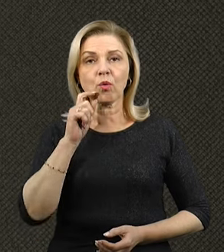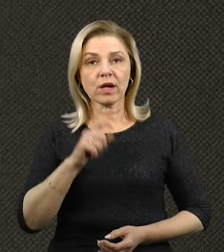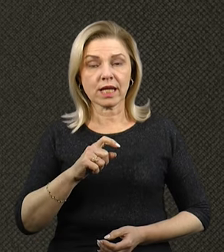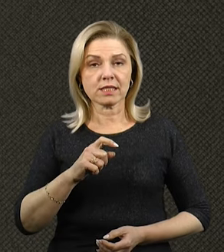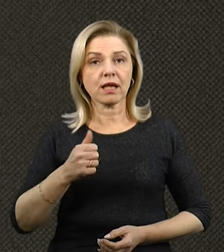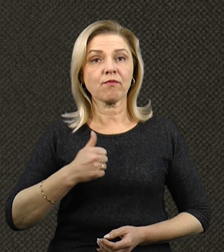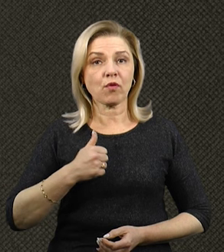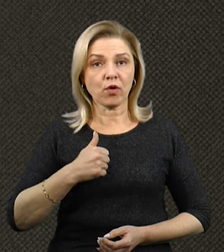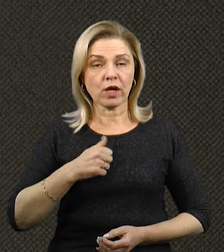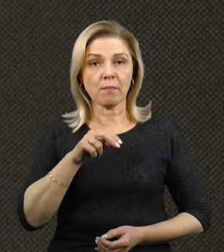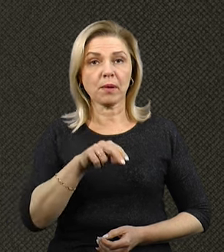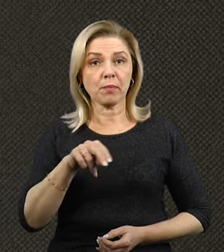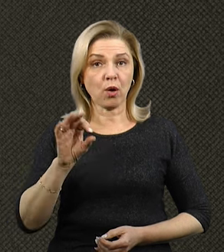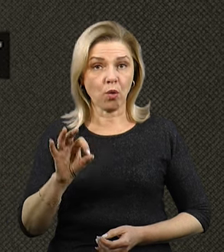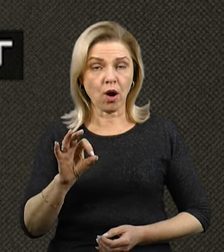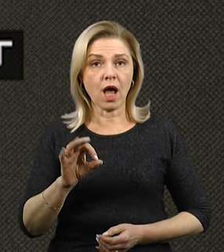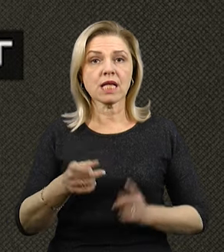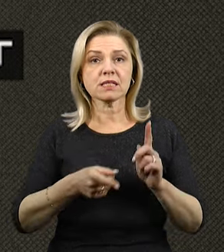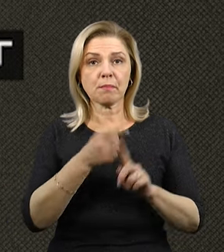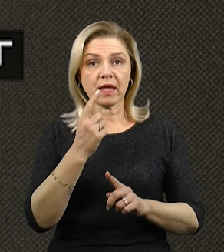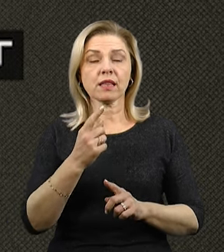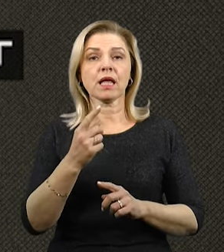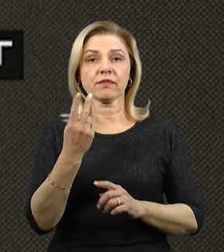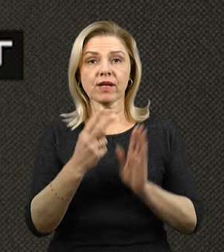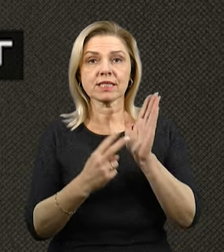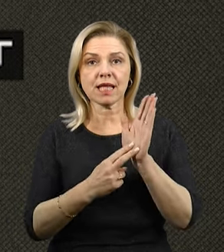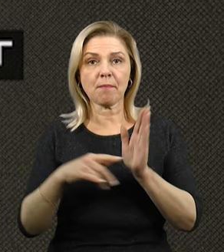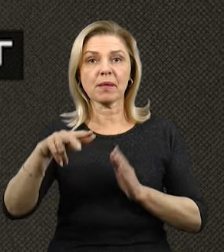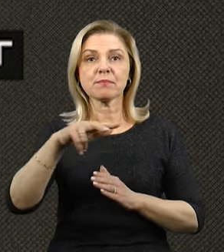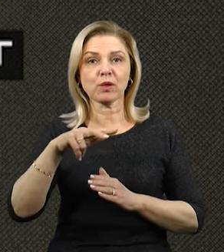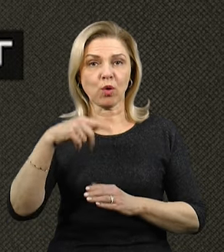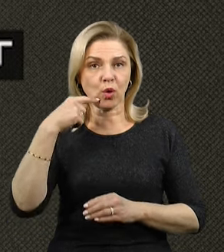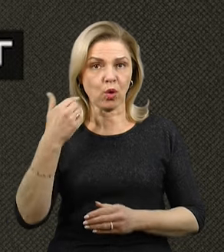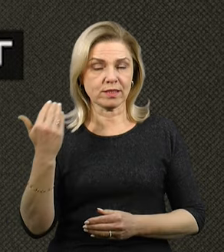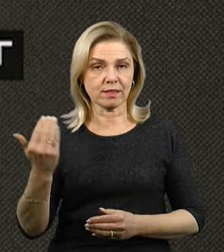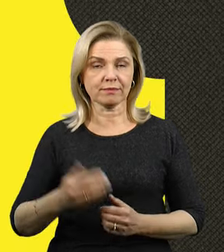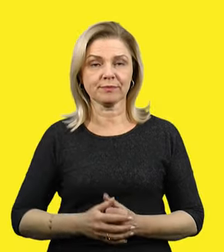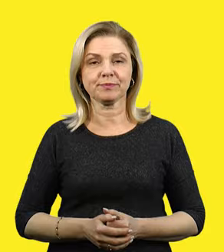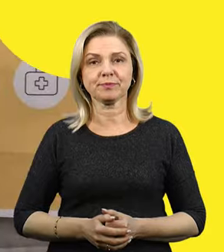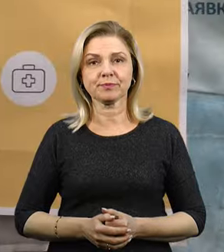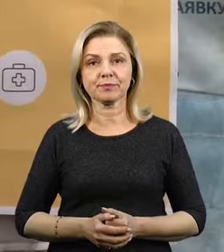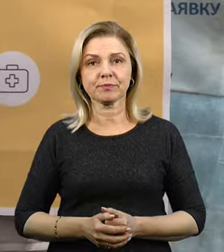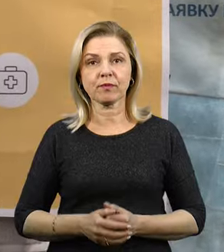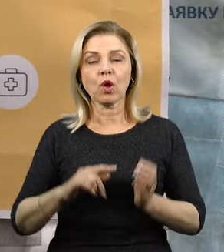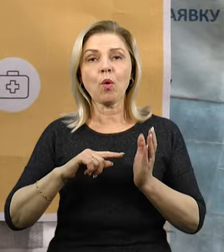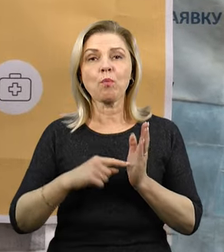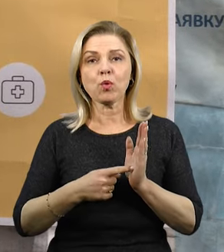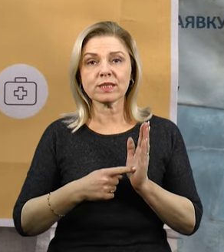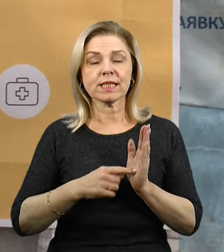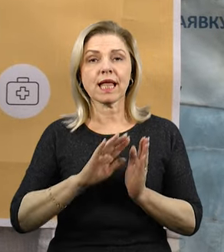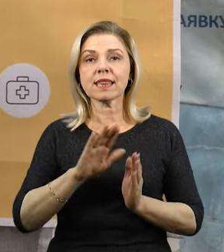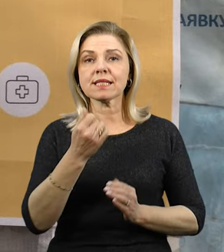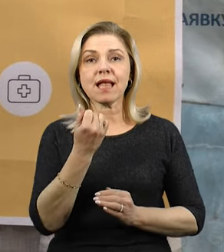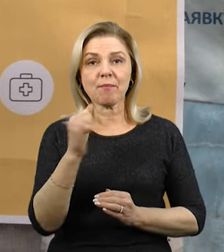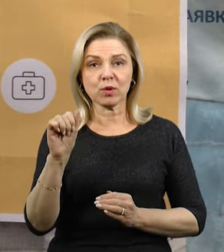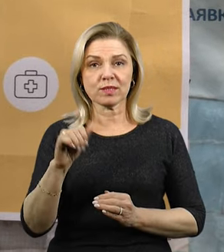Українські сили протиповітряної оборони збили на півдні України 27 безпілотників російської армії пункти